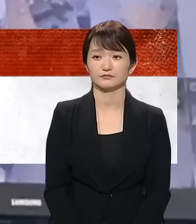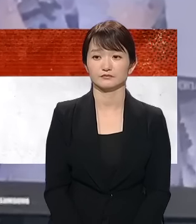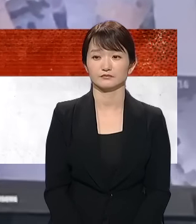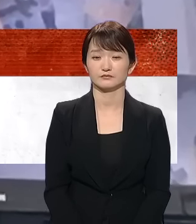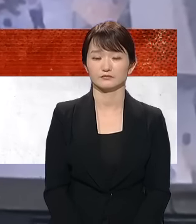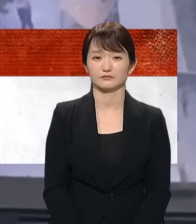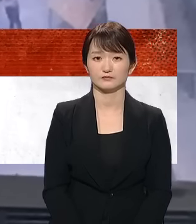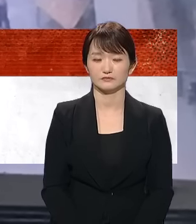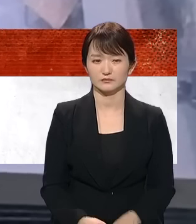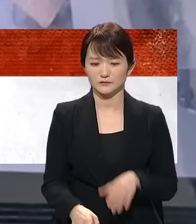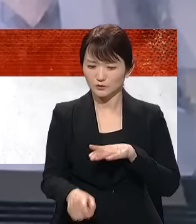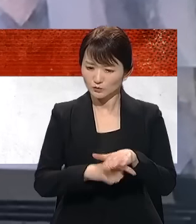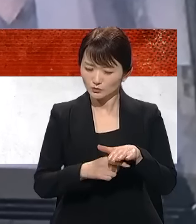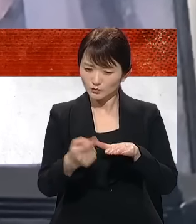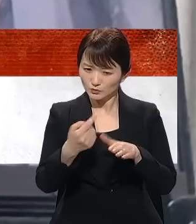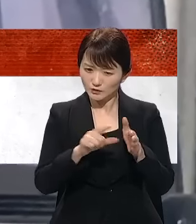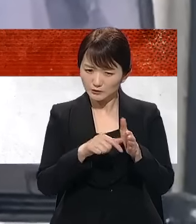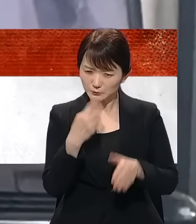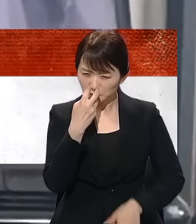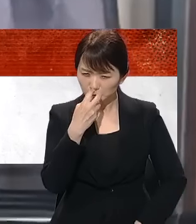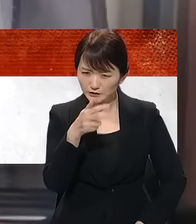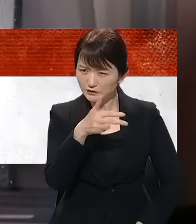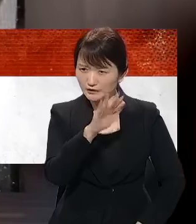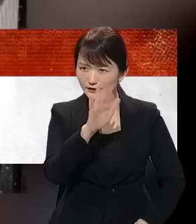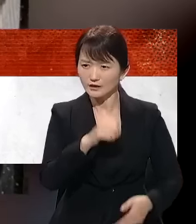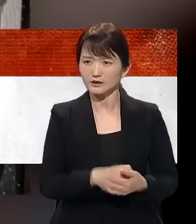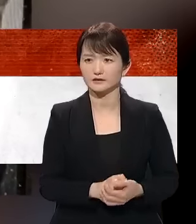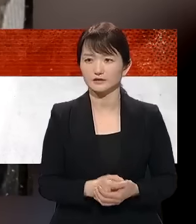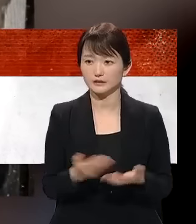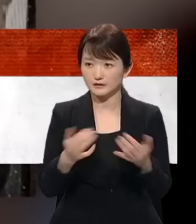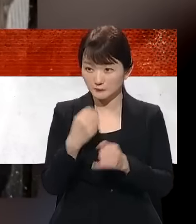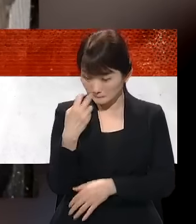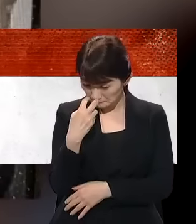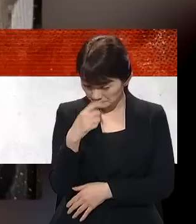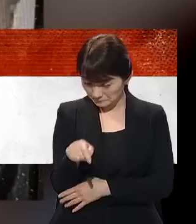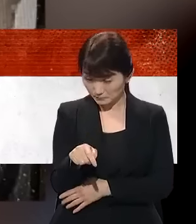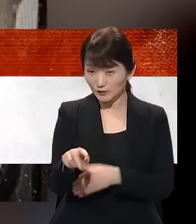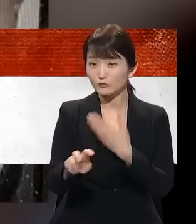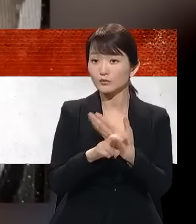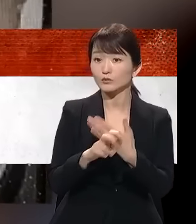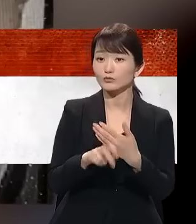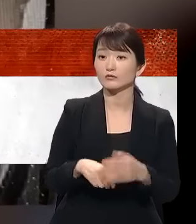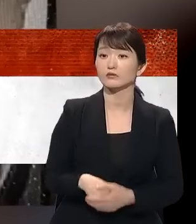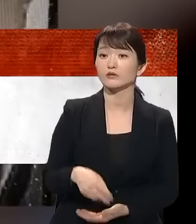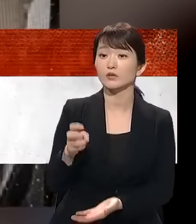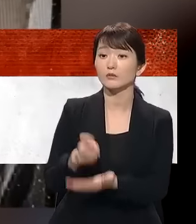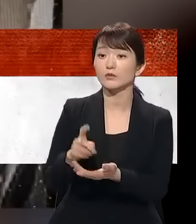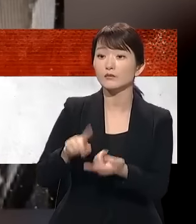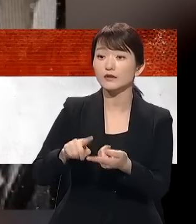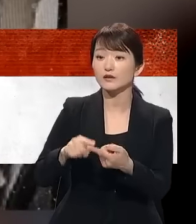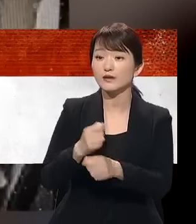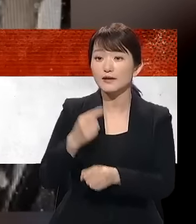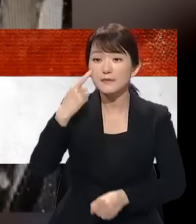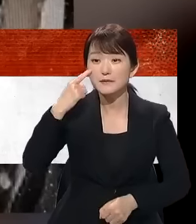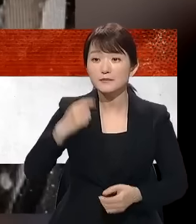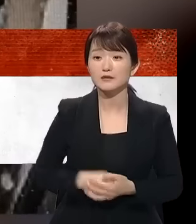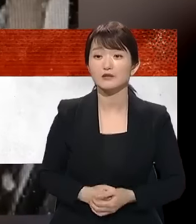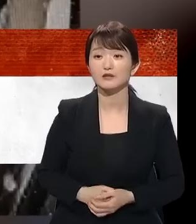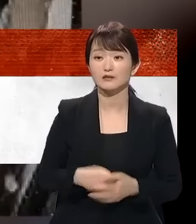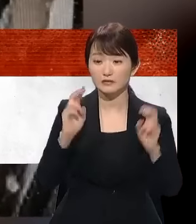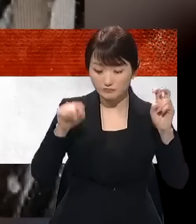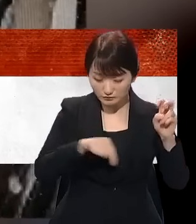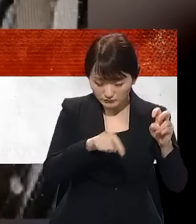방법용이 아니라 직원 감시용 제가 엄연히 불법이다 이러니까 법? 법대로 해봐? 어디서 회사에서 함부로 법 얘기해.